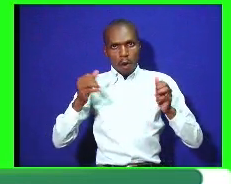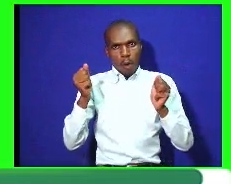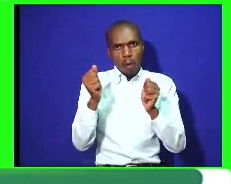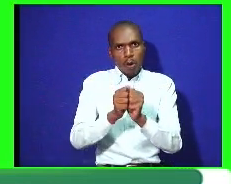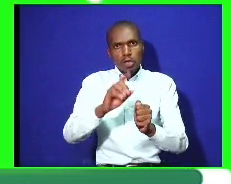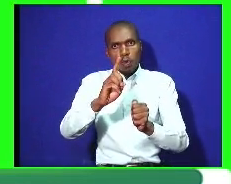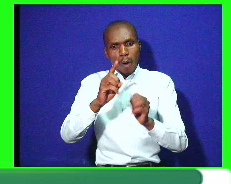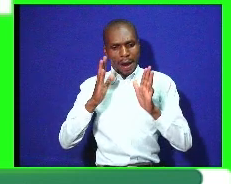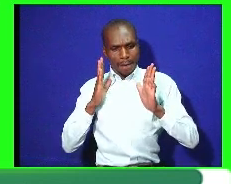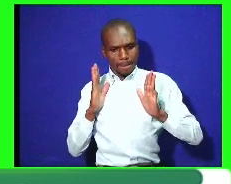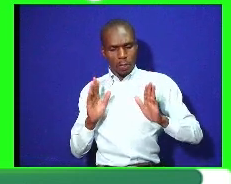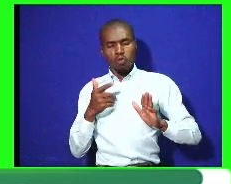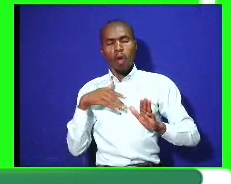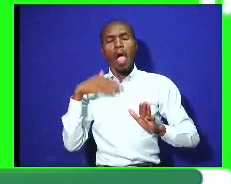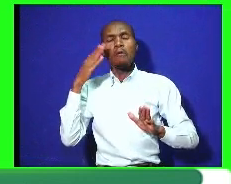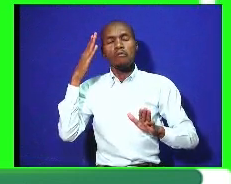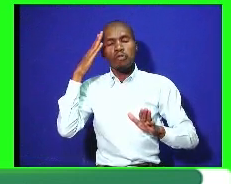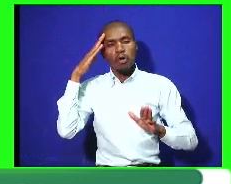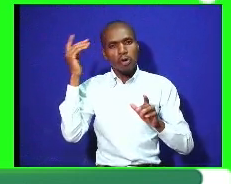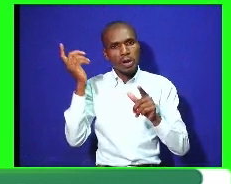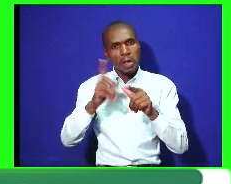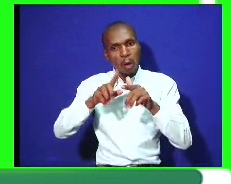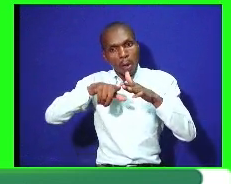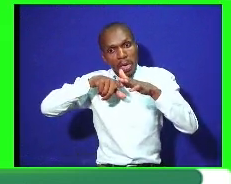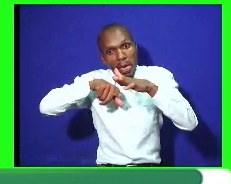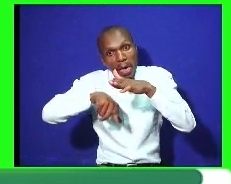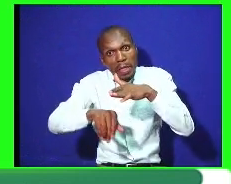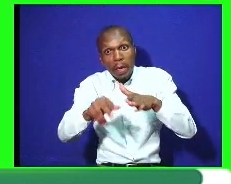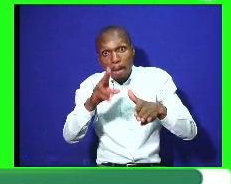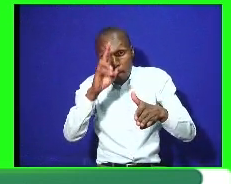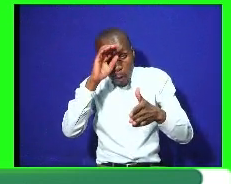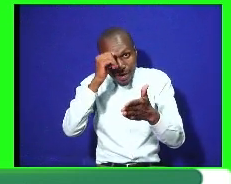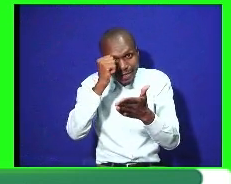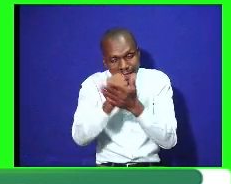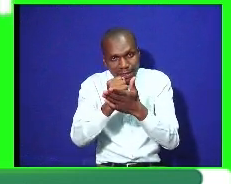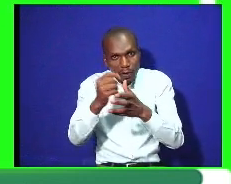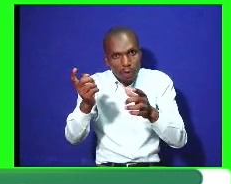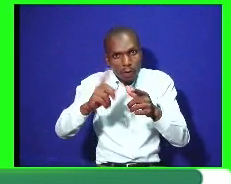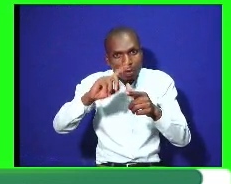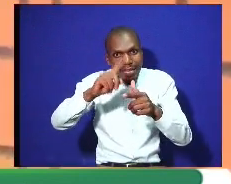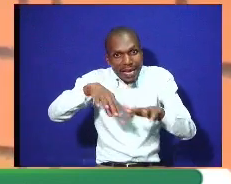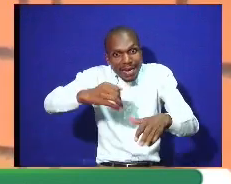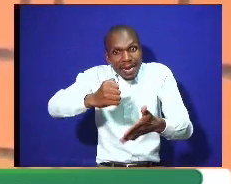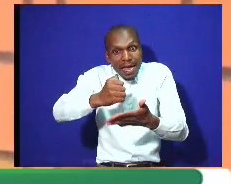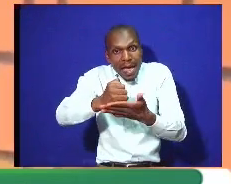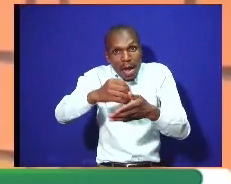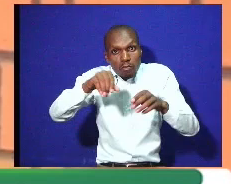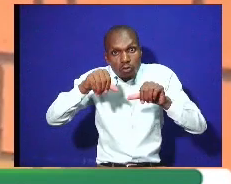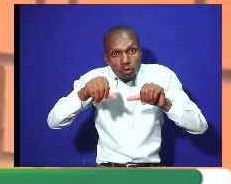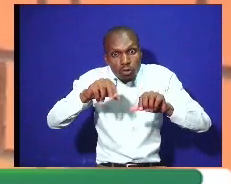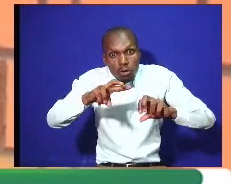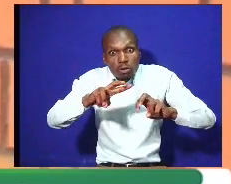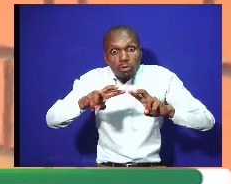amefunikana, tunaweza kuwasaidia hapa Kasongo Police Station, wanasaidia polisi na uchunguzi.